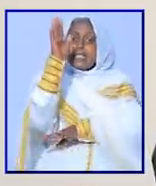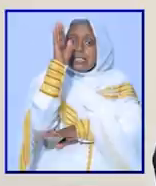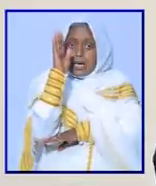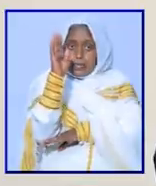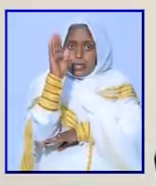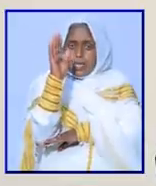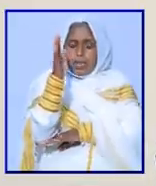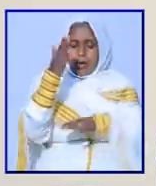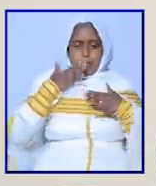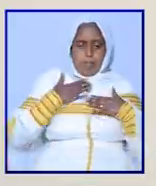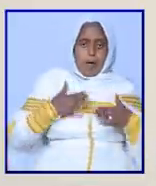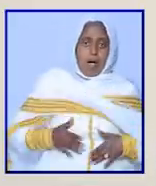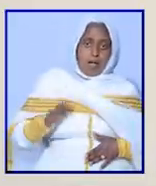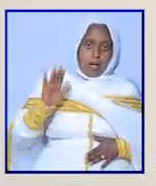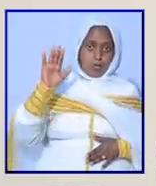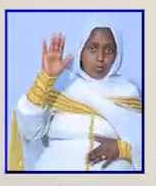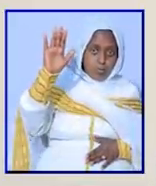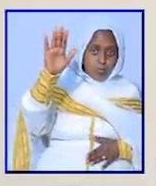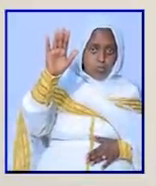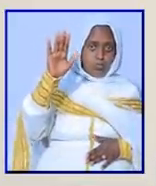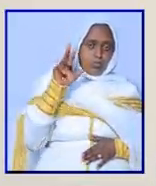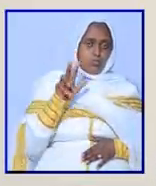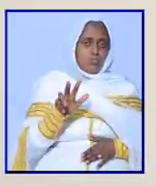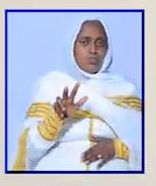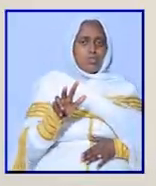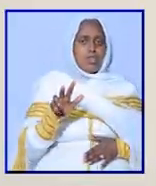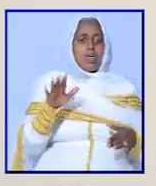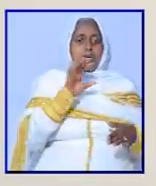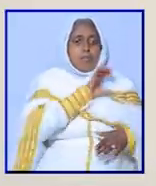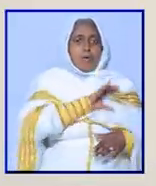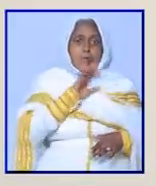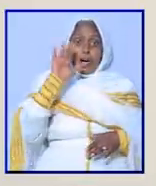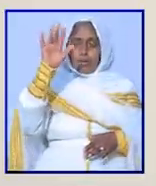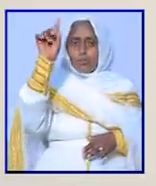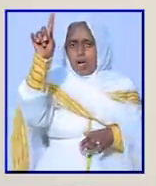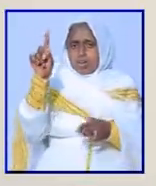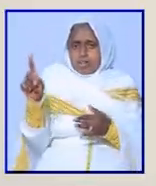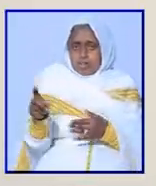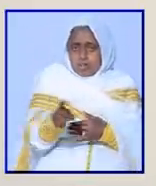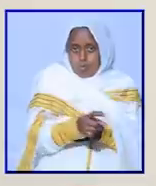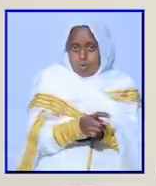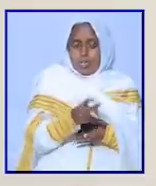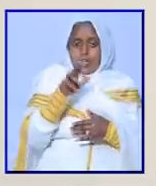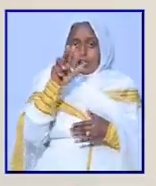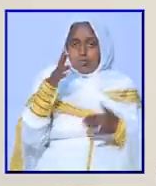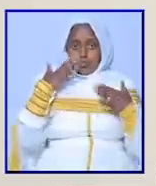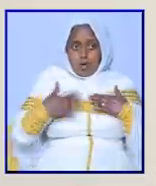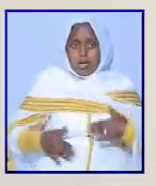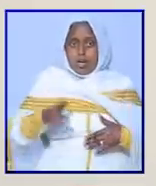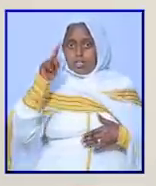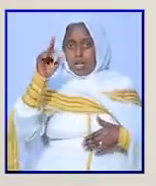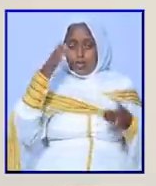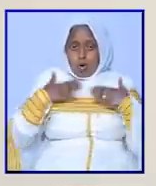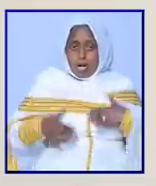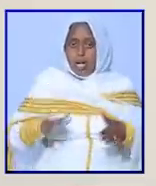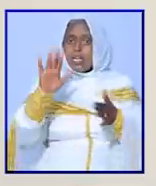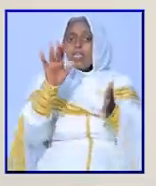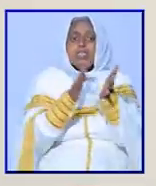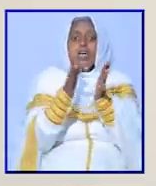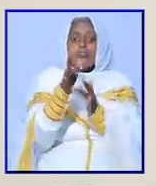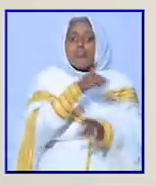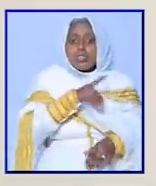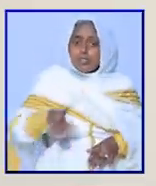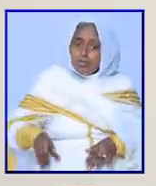ነጻናችሁ። እግዚአብሔር በአካሉ ሶስት በባህሪው አንድ እንደሆነ ከሶስቱ አካላት